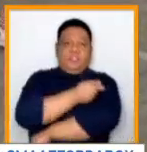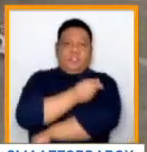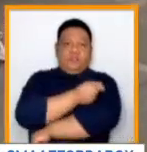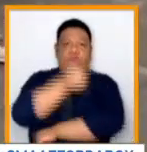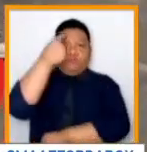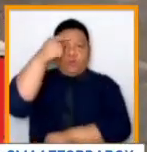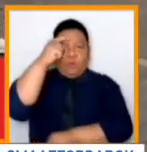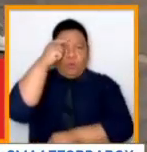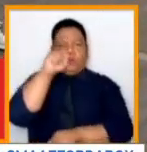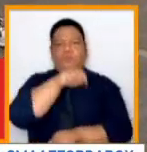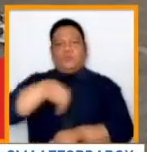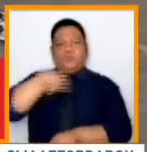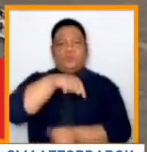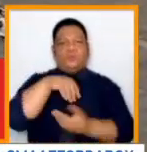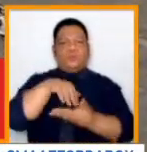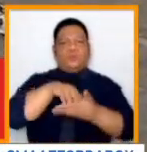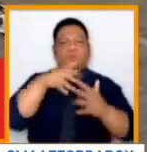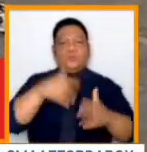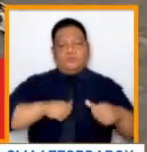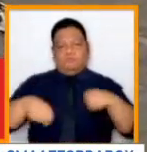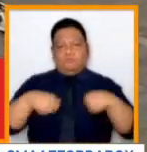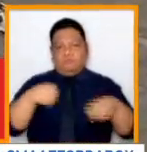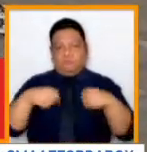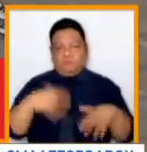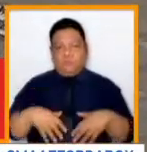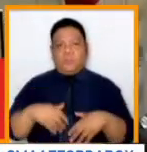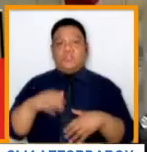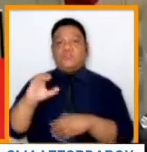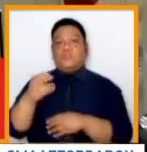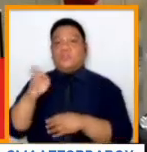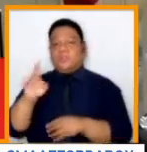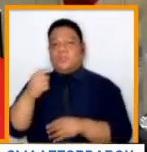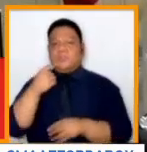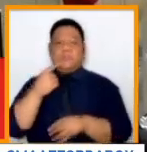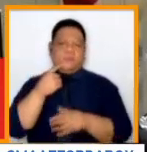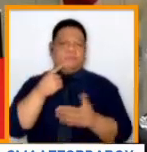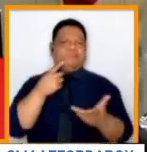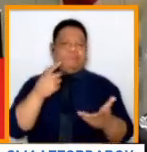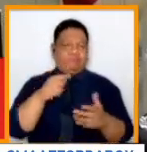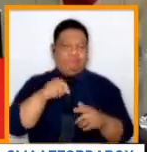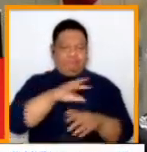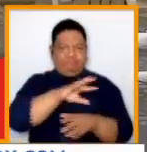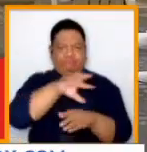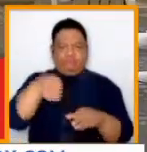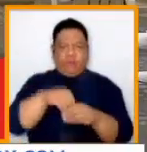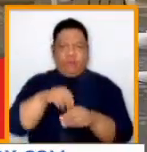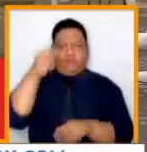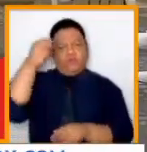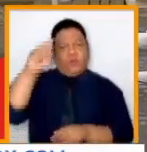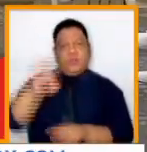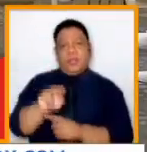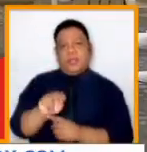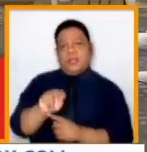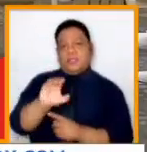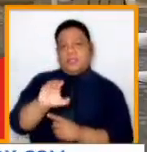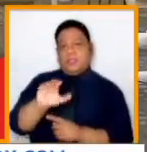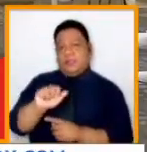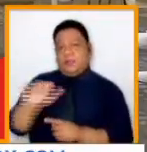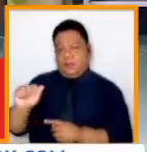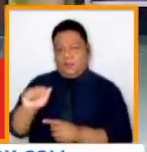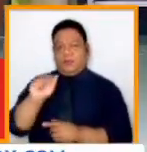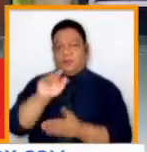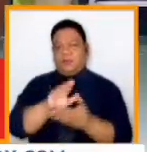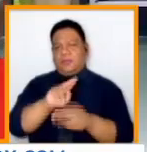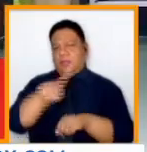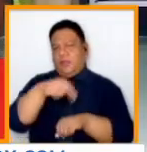bahagi ito ng pagsasapiral ng panuntunan sa face-to-face training at games ng National Collegiate Athletic Association o NCAA. Ginawa